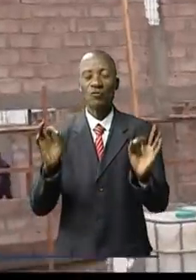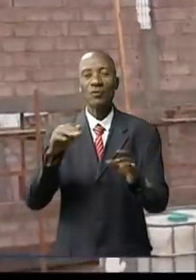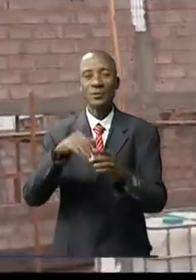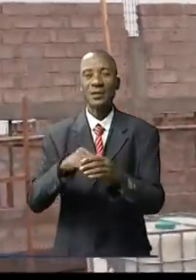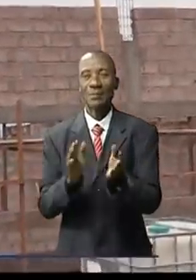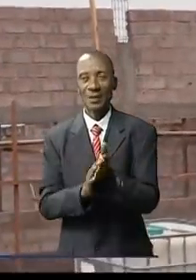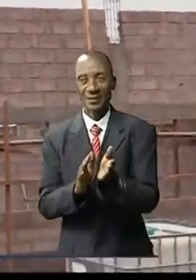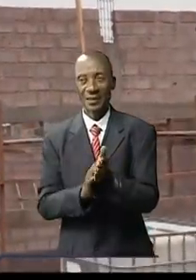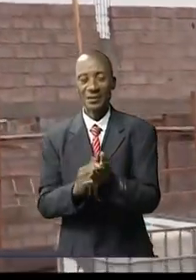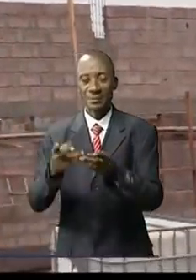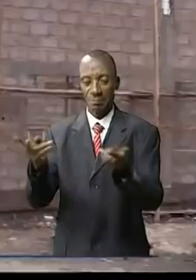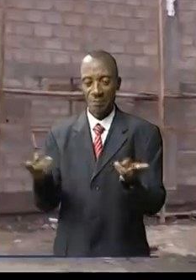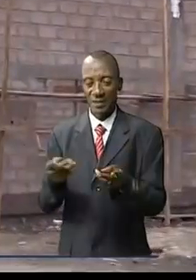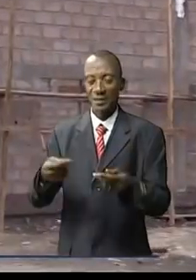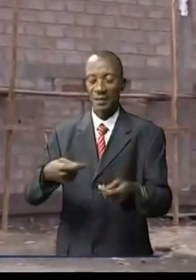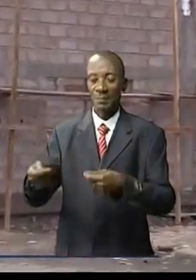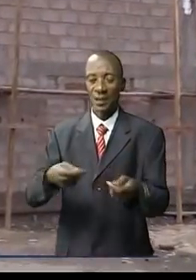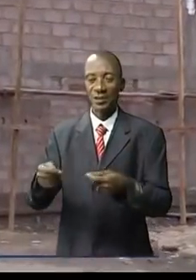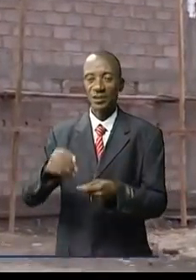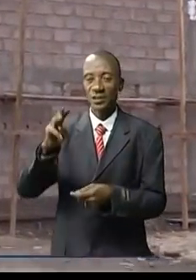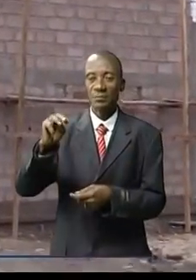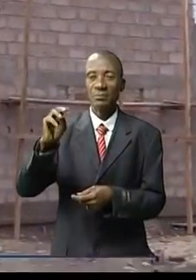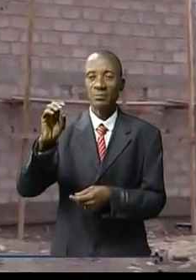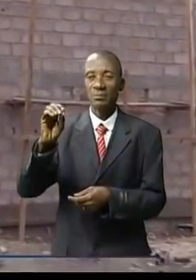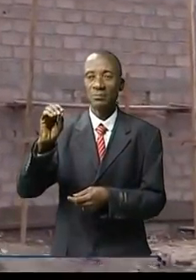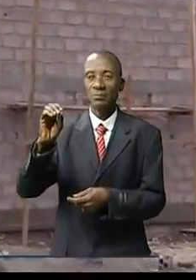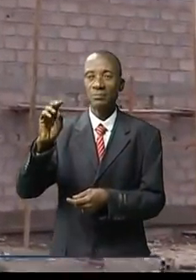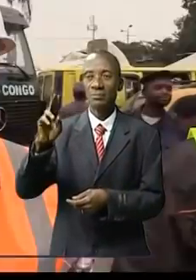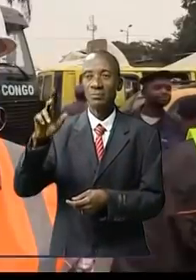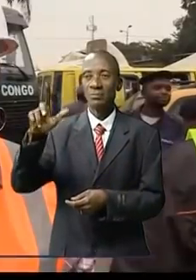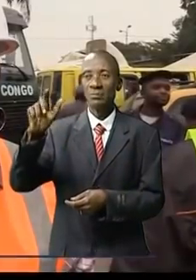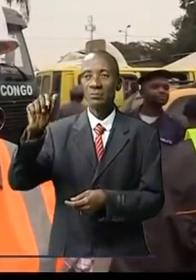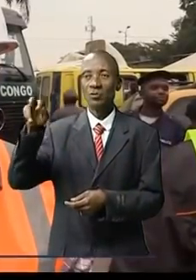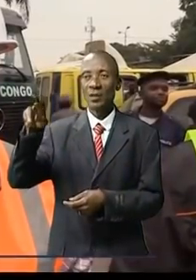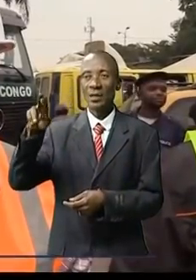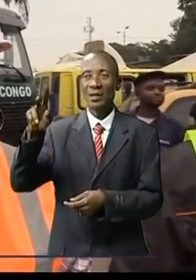marché Moulard. Et c'est un marché de renommée un peu